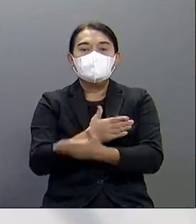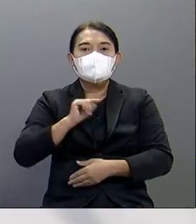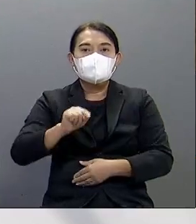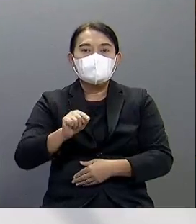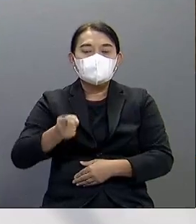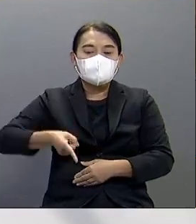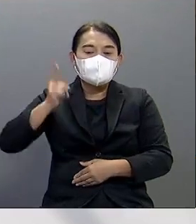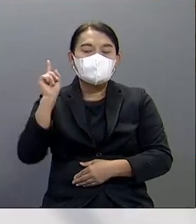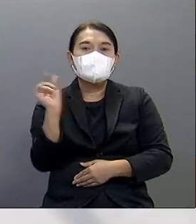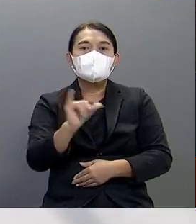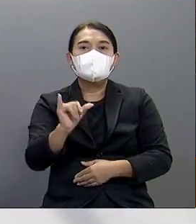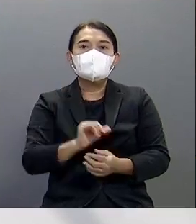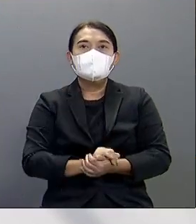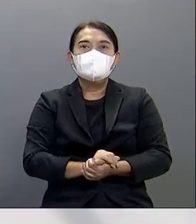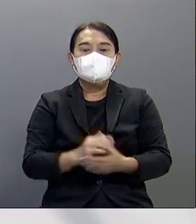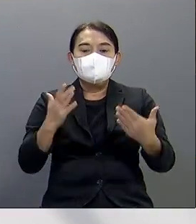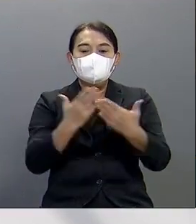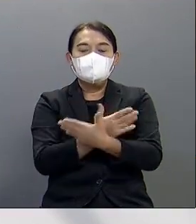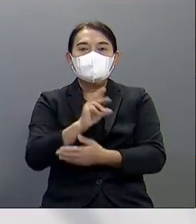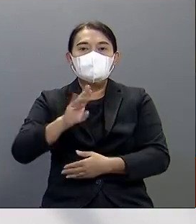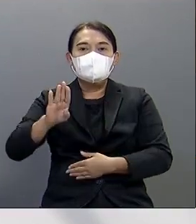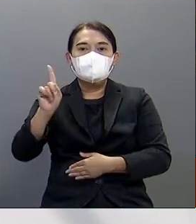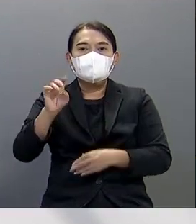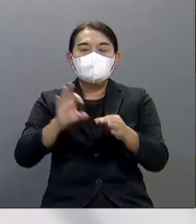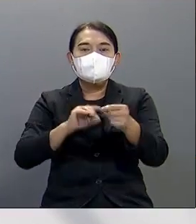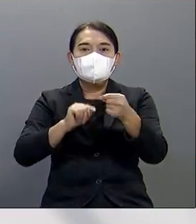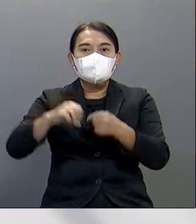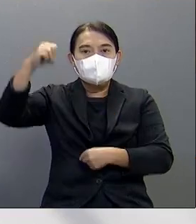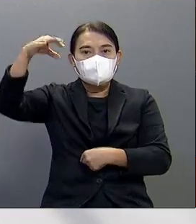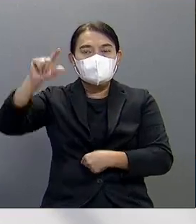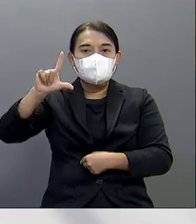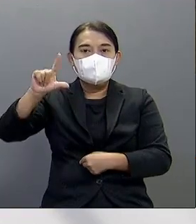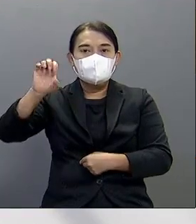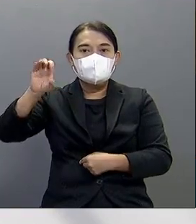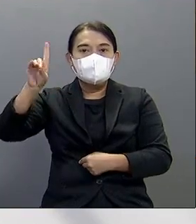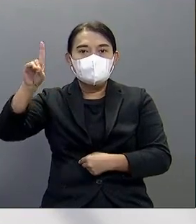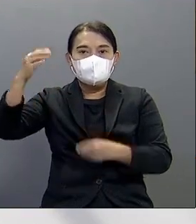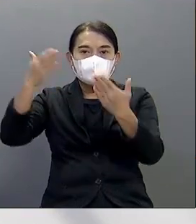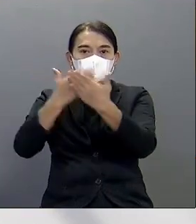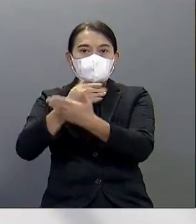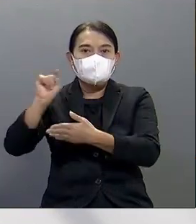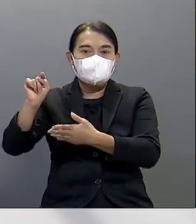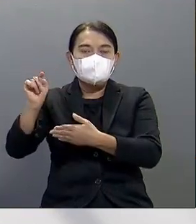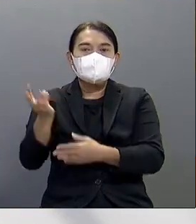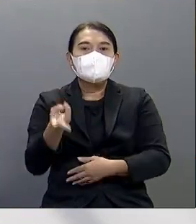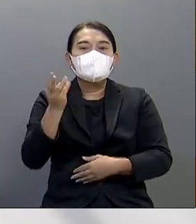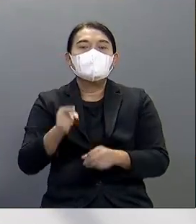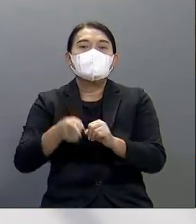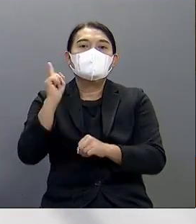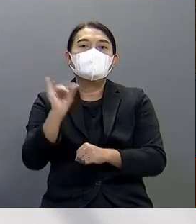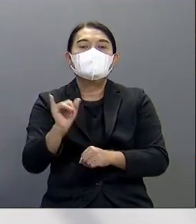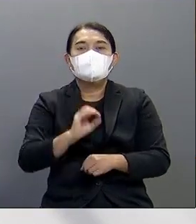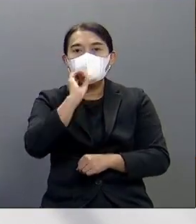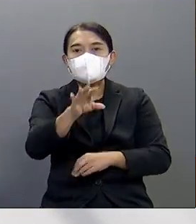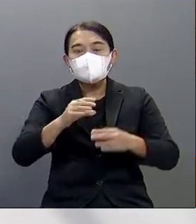ครับเนื่องจากว่าเปลี่ยนเป็นระบบไฟ LED ซึ่งมีการเปลี่ยนมาไม่กี่ปีนี้มาครับก็เราก็ยอมรับน